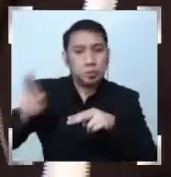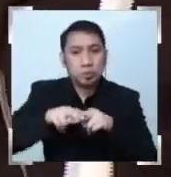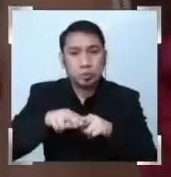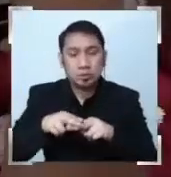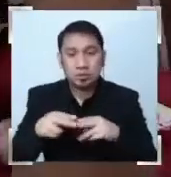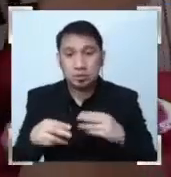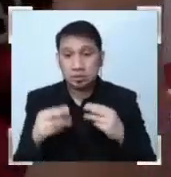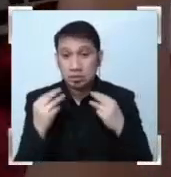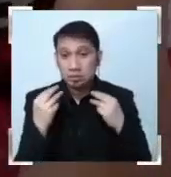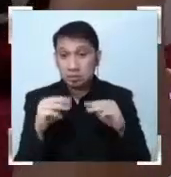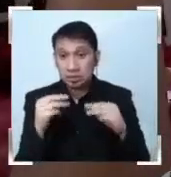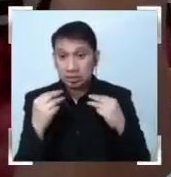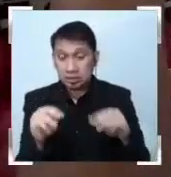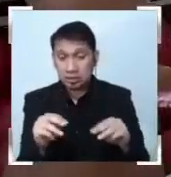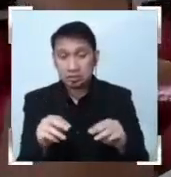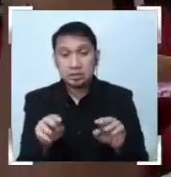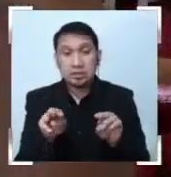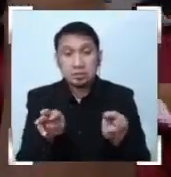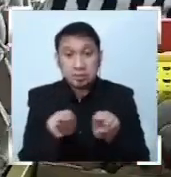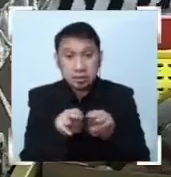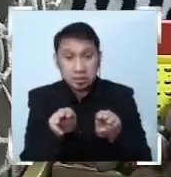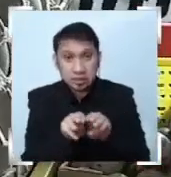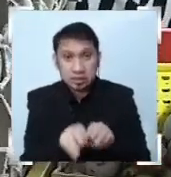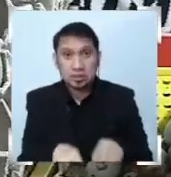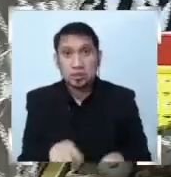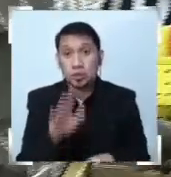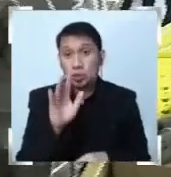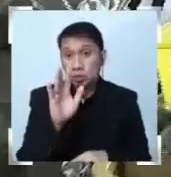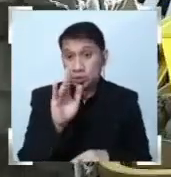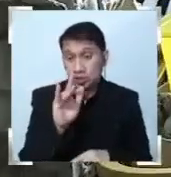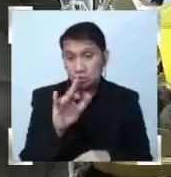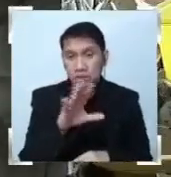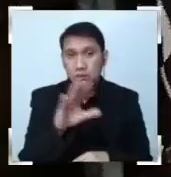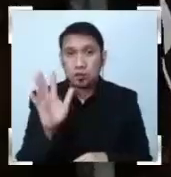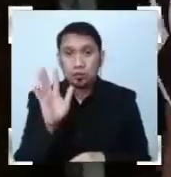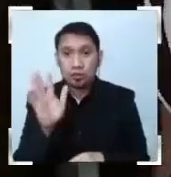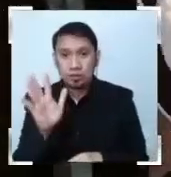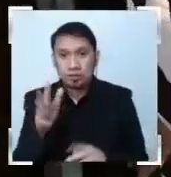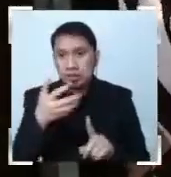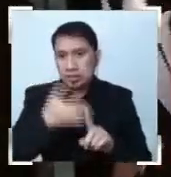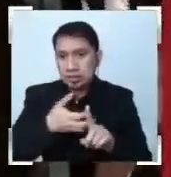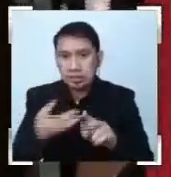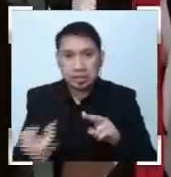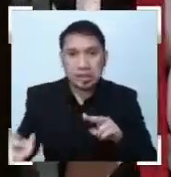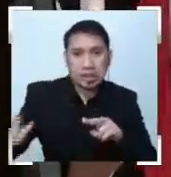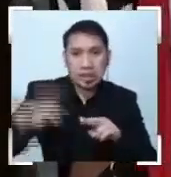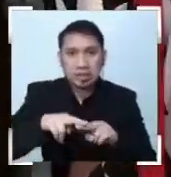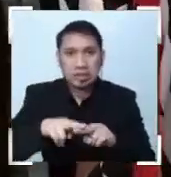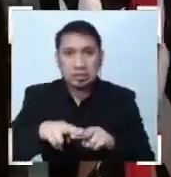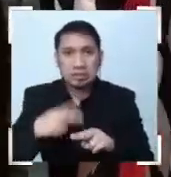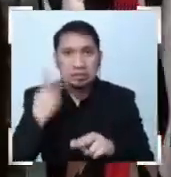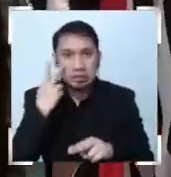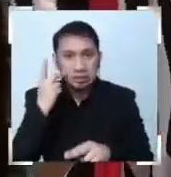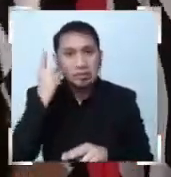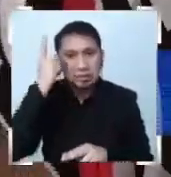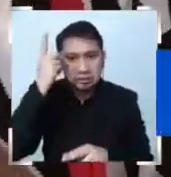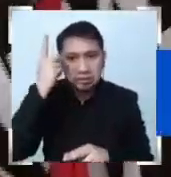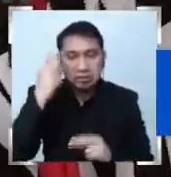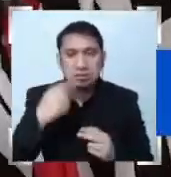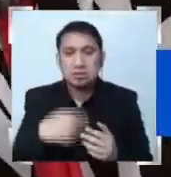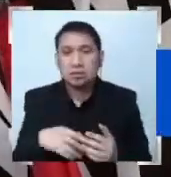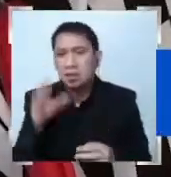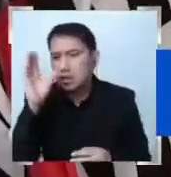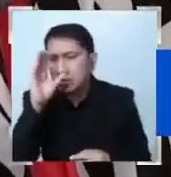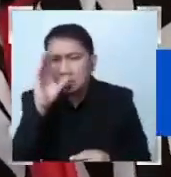Market nga, 25 hanggang 50 centavos ang iminahal kada piraso. Naghahanap ako ng mura kasi mahal pa yun sa